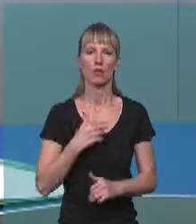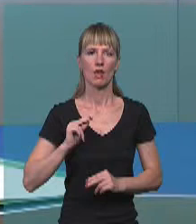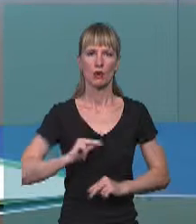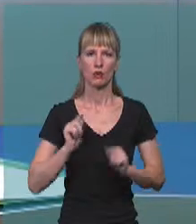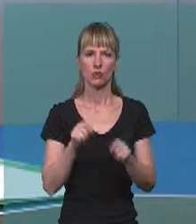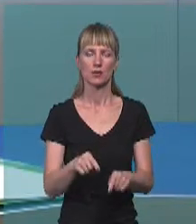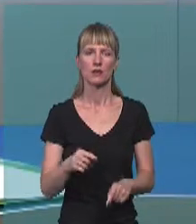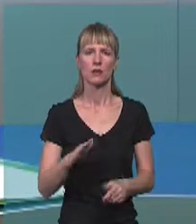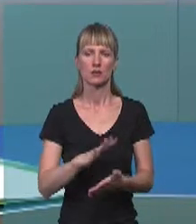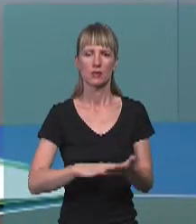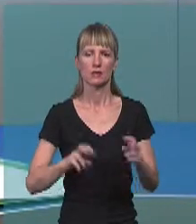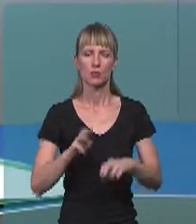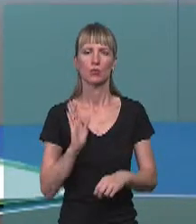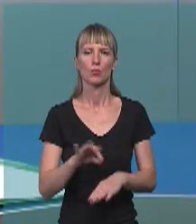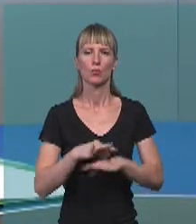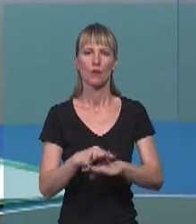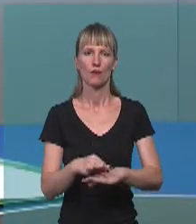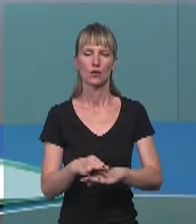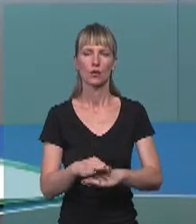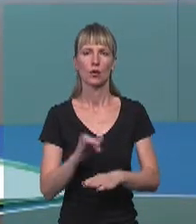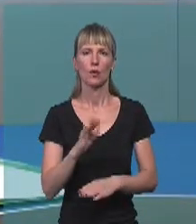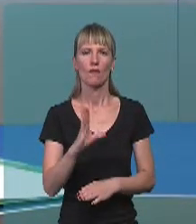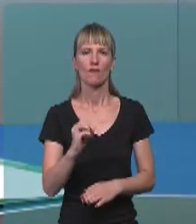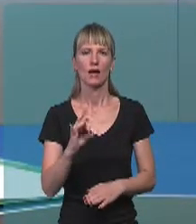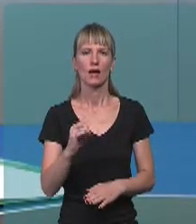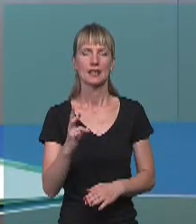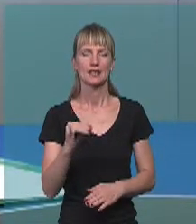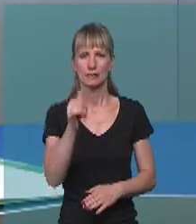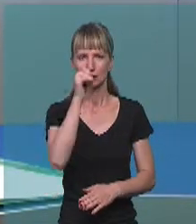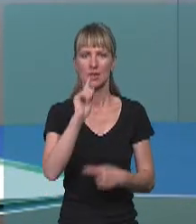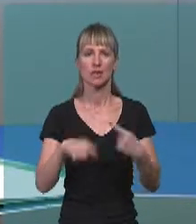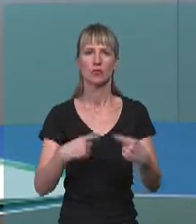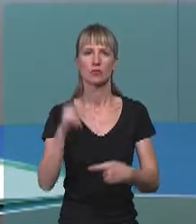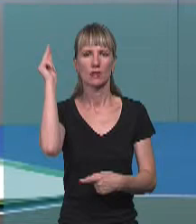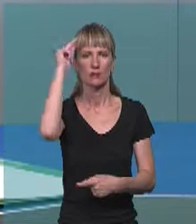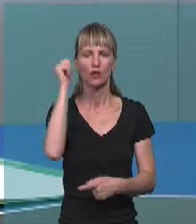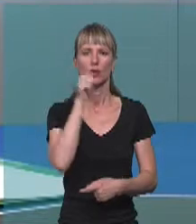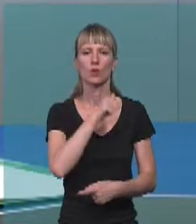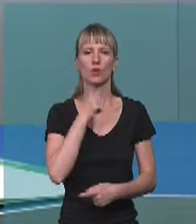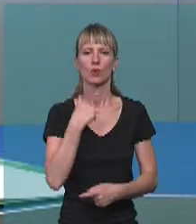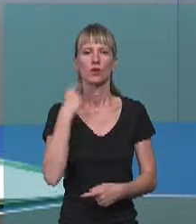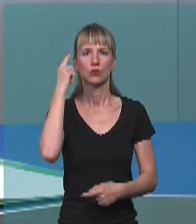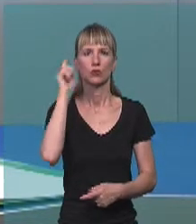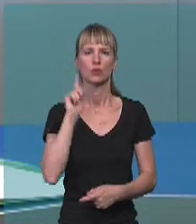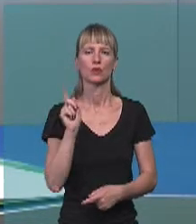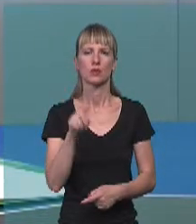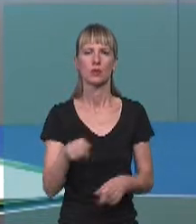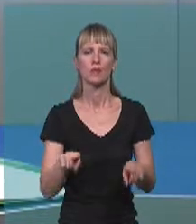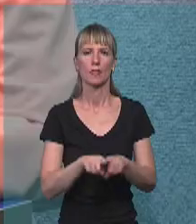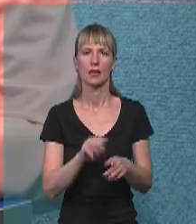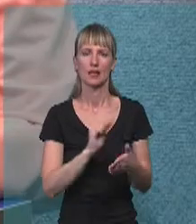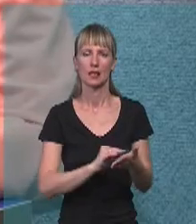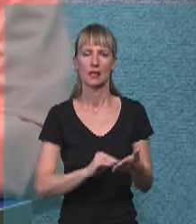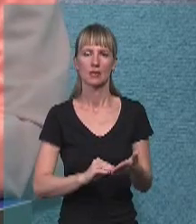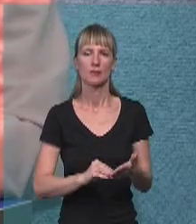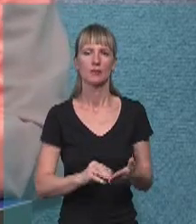слідуючі дослідження будемо проводити в вересні місяці наступного навчального року. Тому я думаю, що там такі дані.